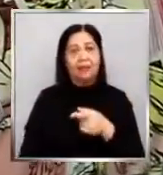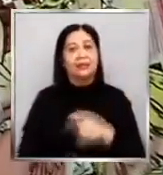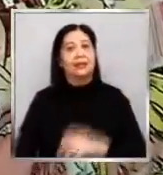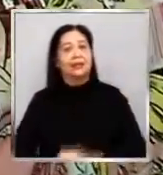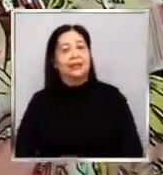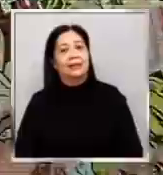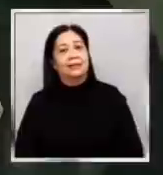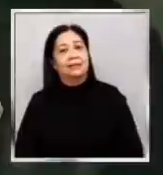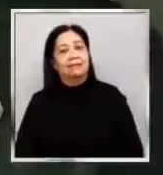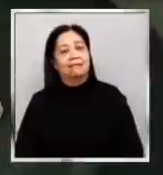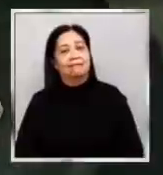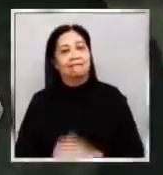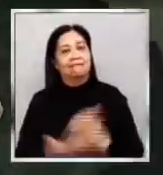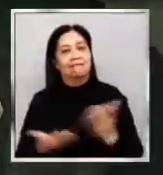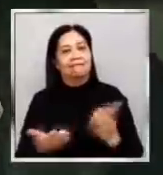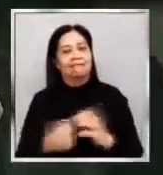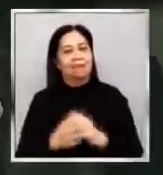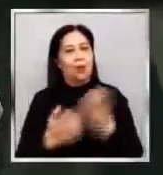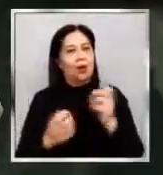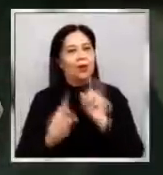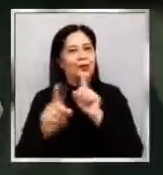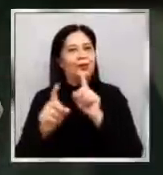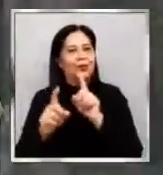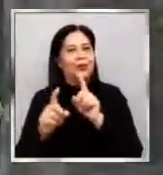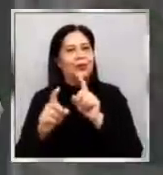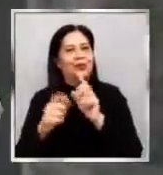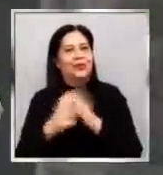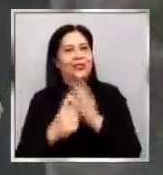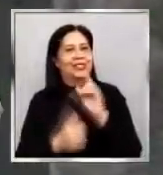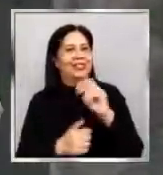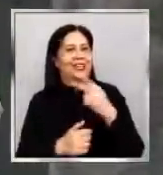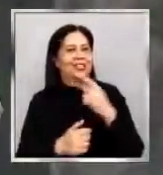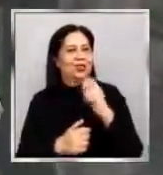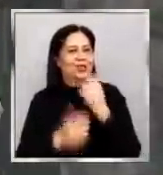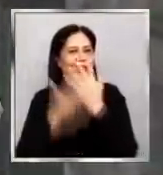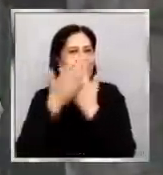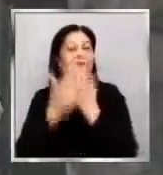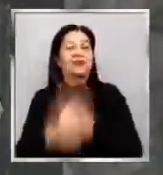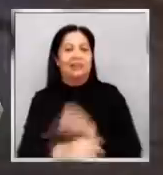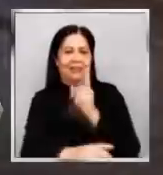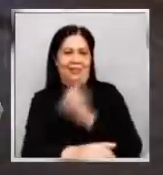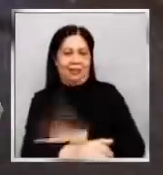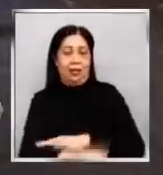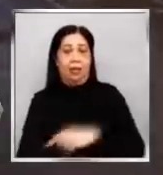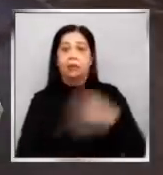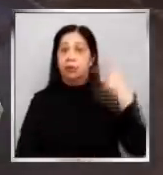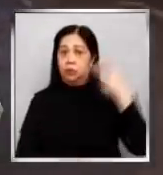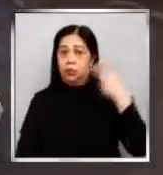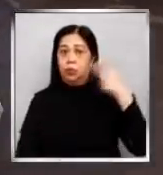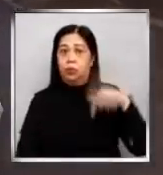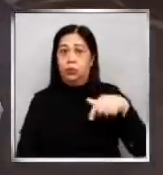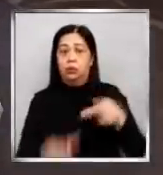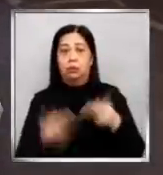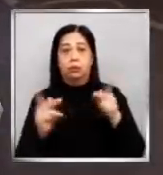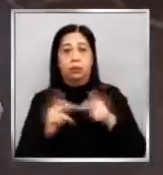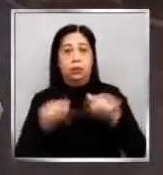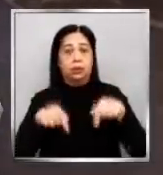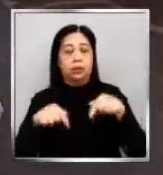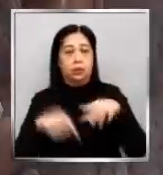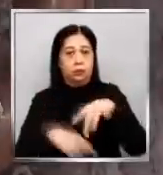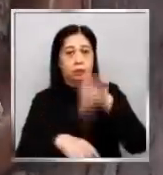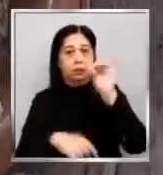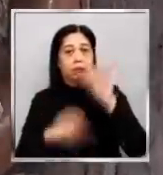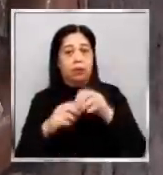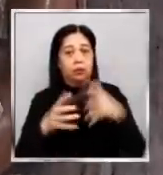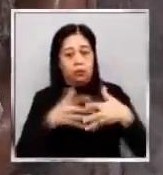Yun, napuntahan ko yung dungeon, first time. Makasaysayan ang lugar dahil dito natagpuan ng mga Amerikanong